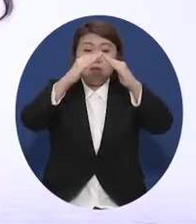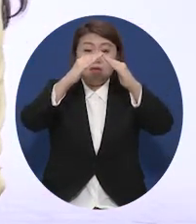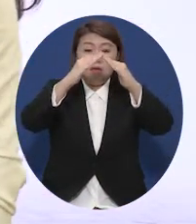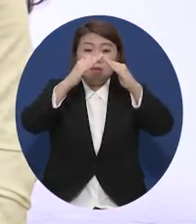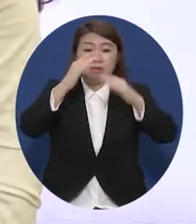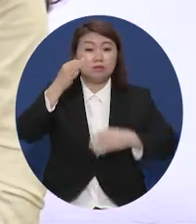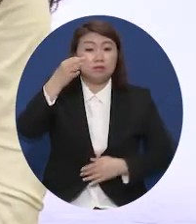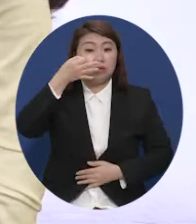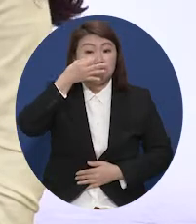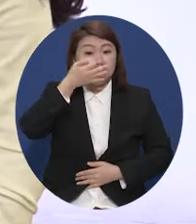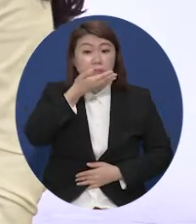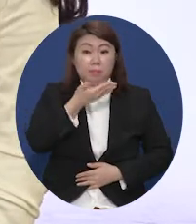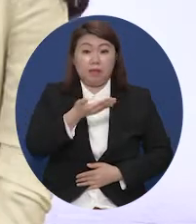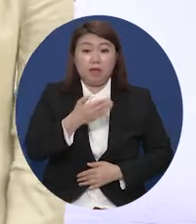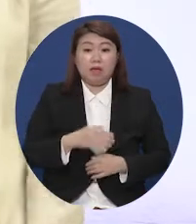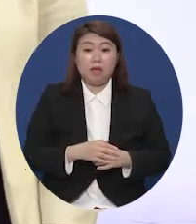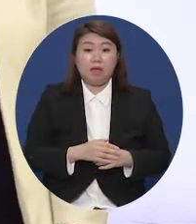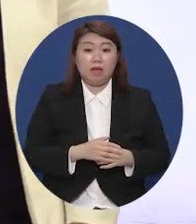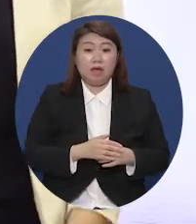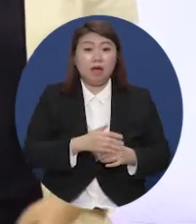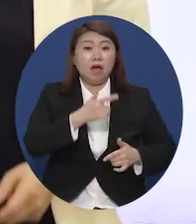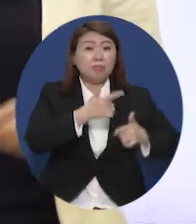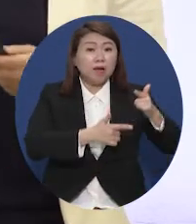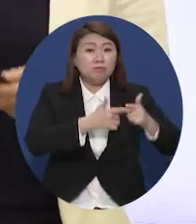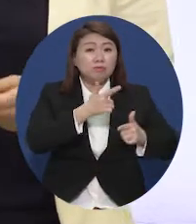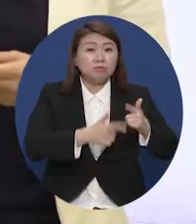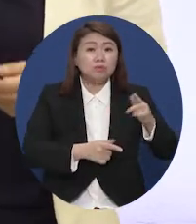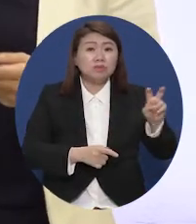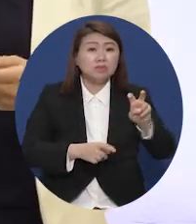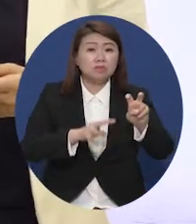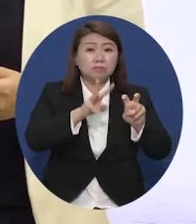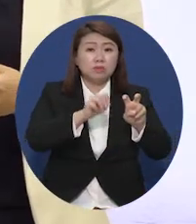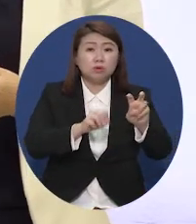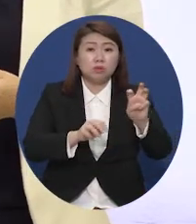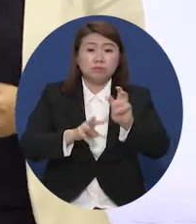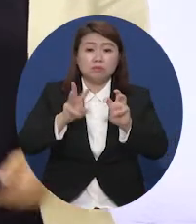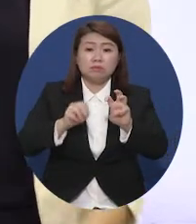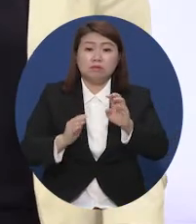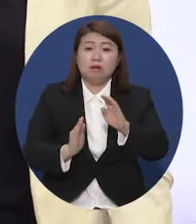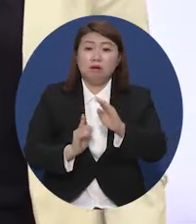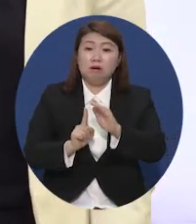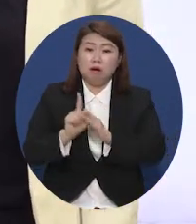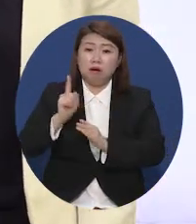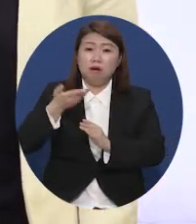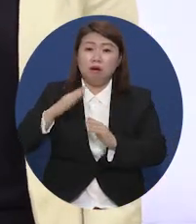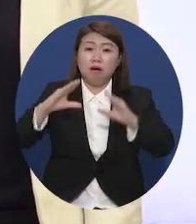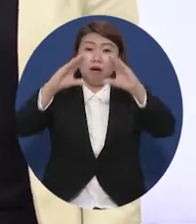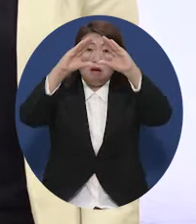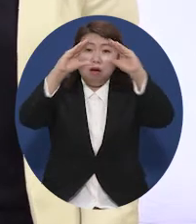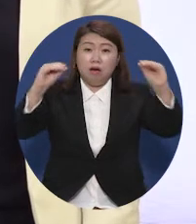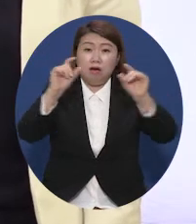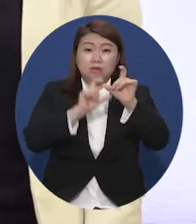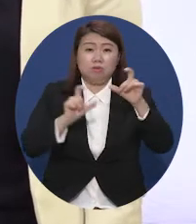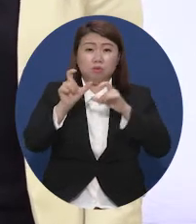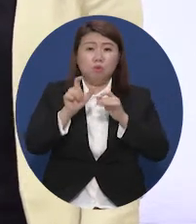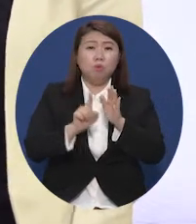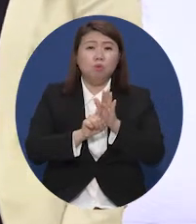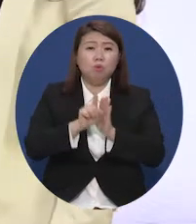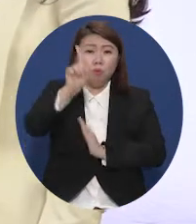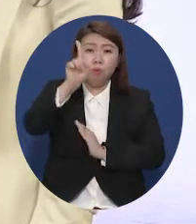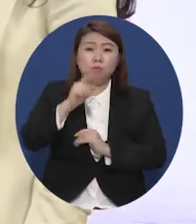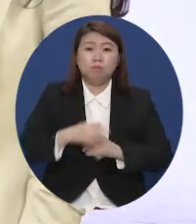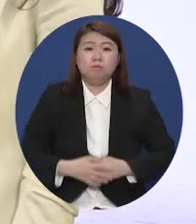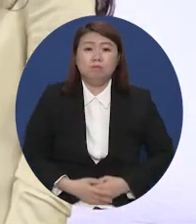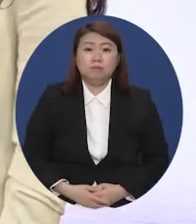가장 윗부분이 보이는 거잖아요 나무들의 키가 2, 30m 되는 것을 봤을 때 피라미드의 높이가 얼마나 높은지 우리가